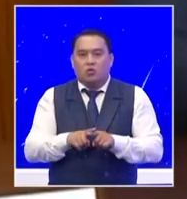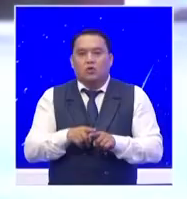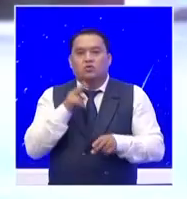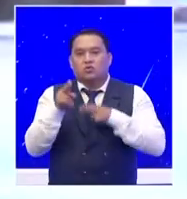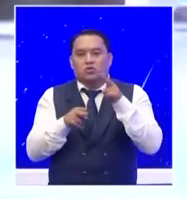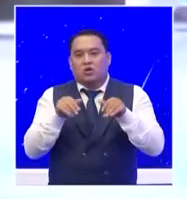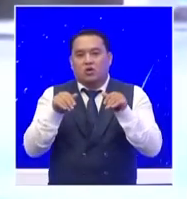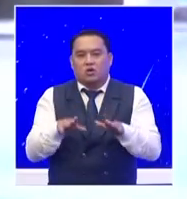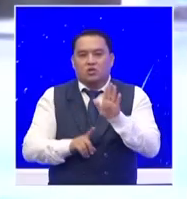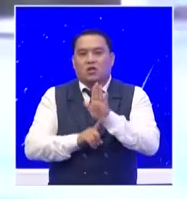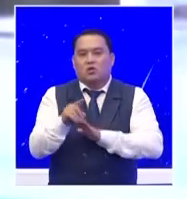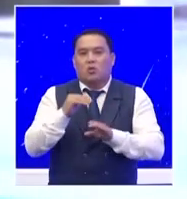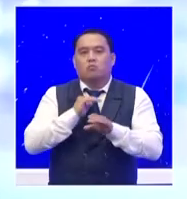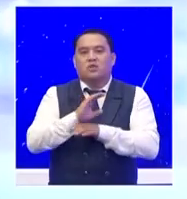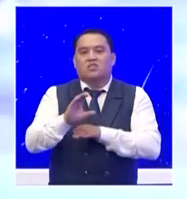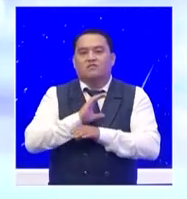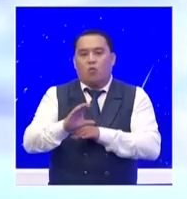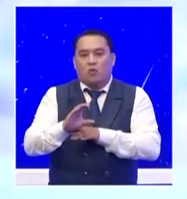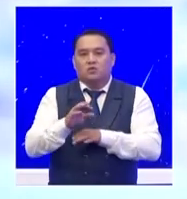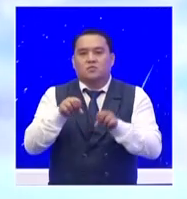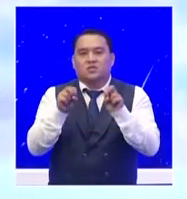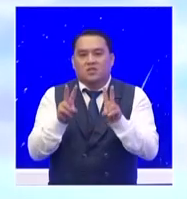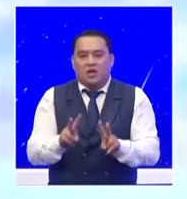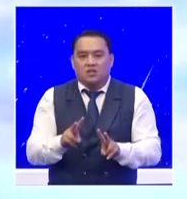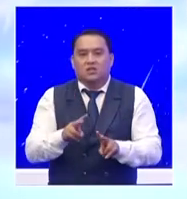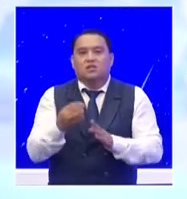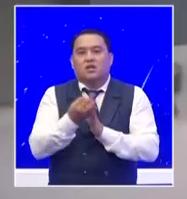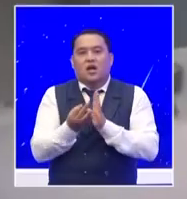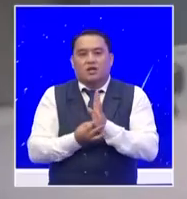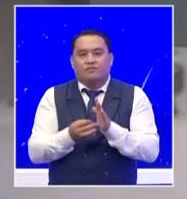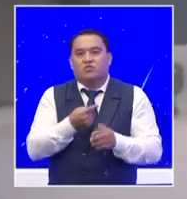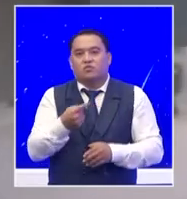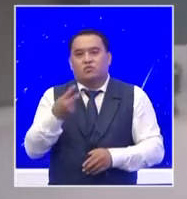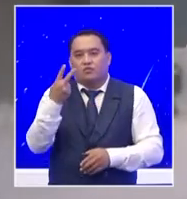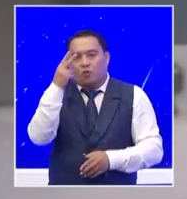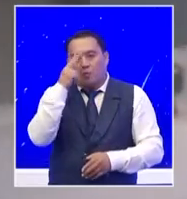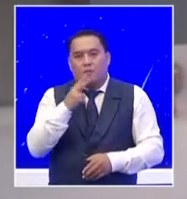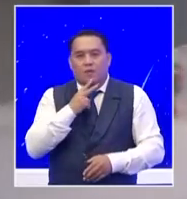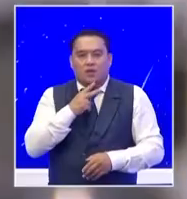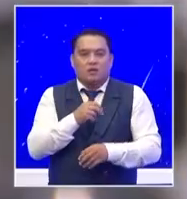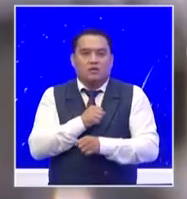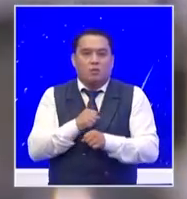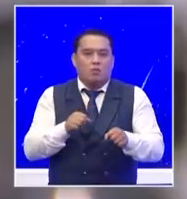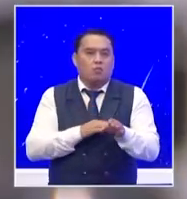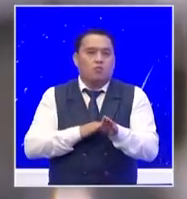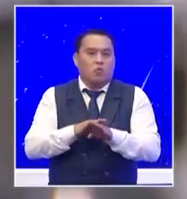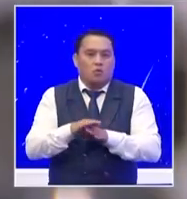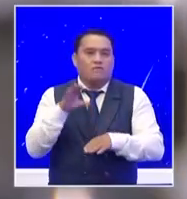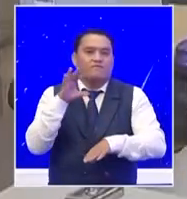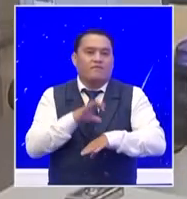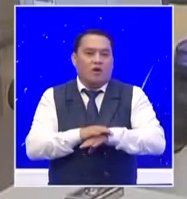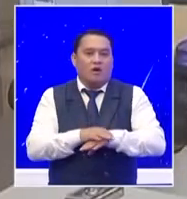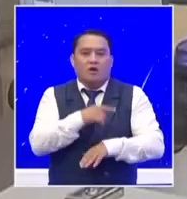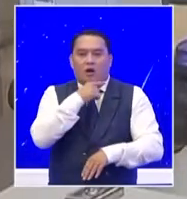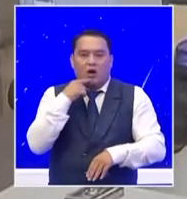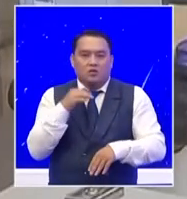критикуют решение начать производство препарата. Эксперты заявляют, что тестирование в течение двух месяцев нельзя назвать полным. И фактически